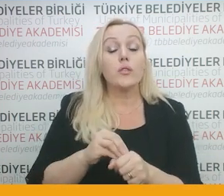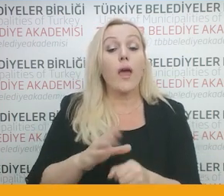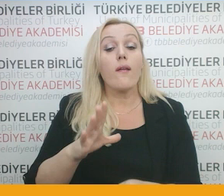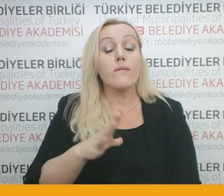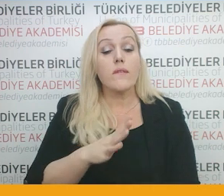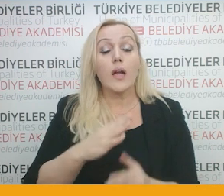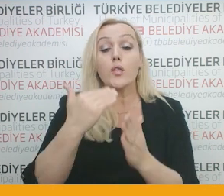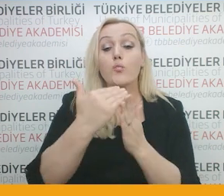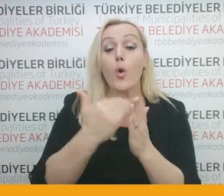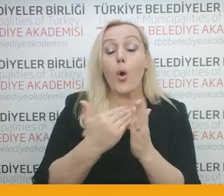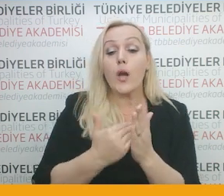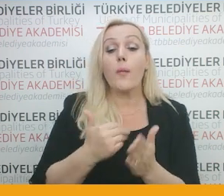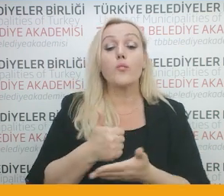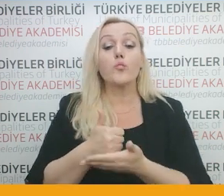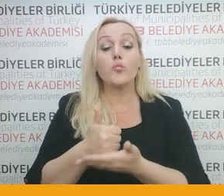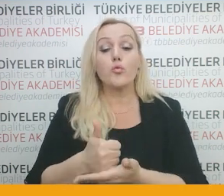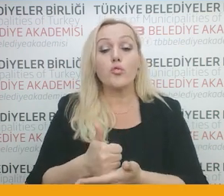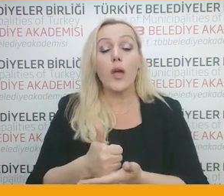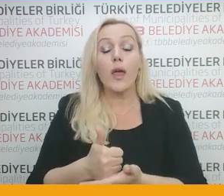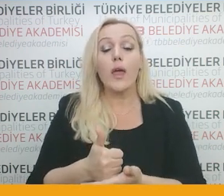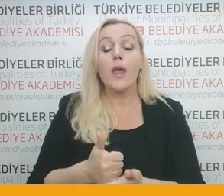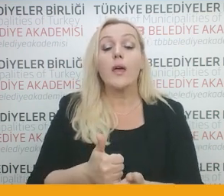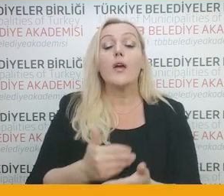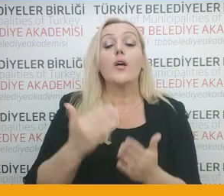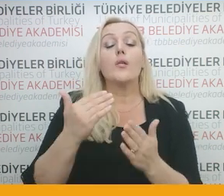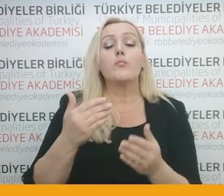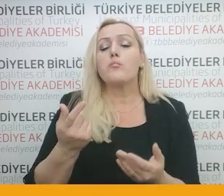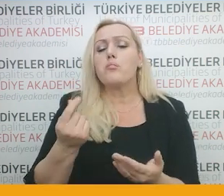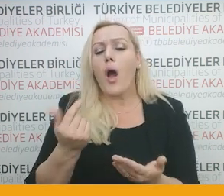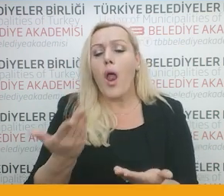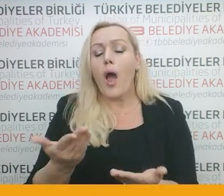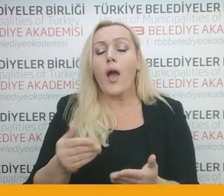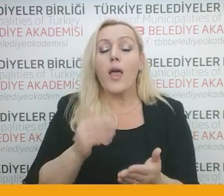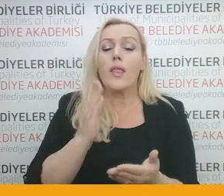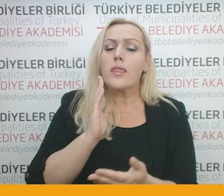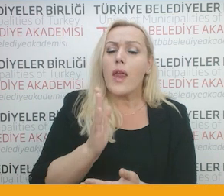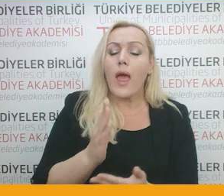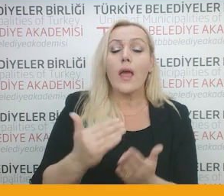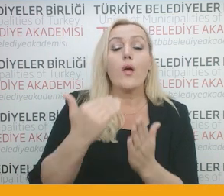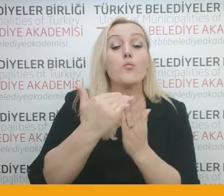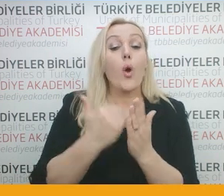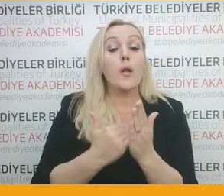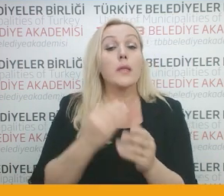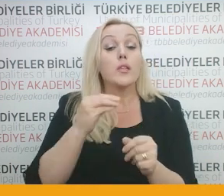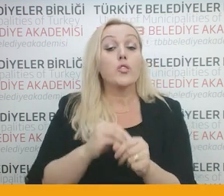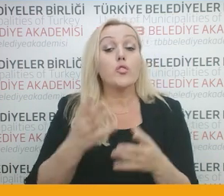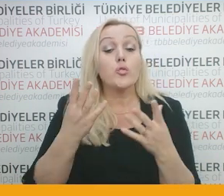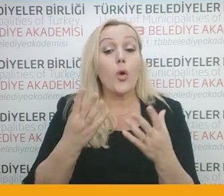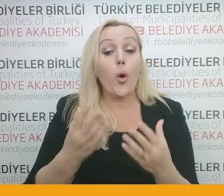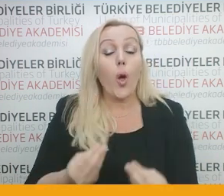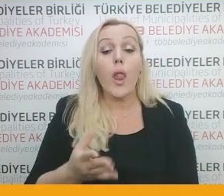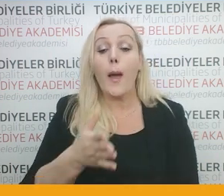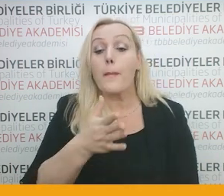program bütçeden bahsediyoruz. Kaynakların doğrudan programlara tahsis edilmesi, bu düzeyde izlenmesi ve değerlendirmesi mümkün